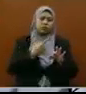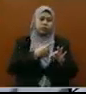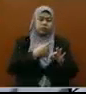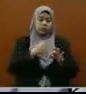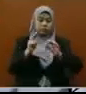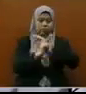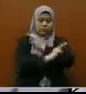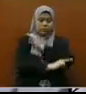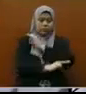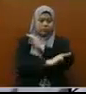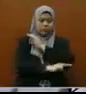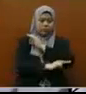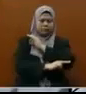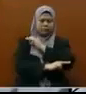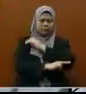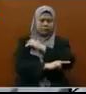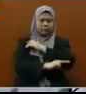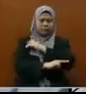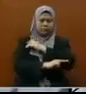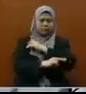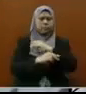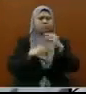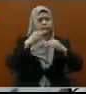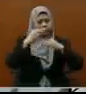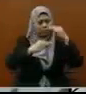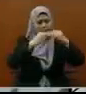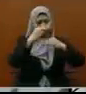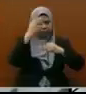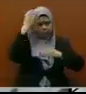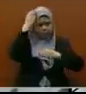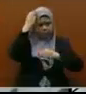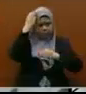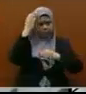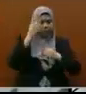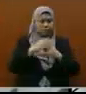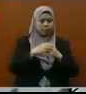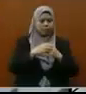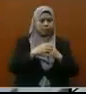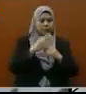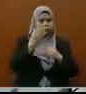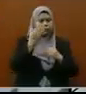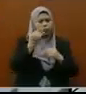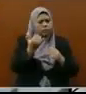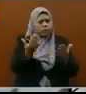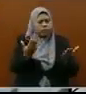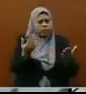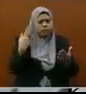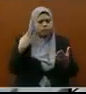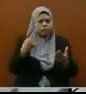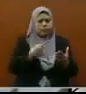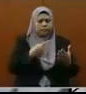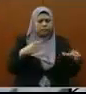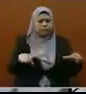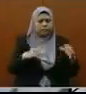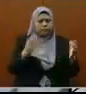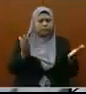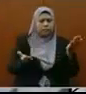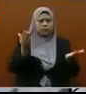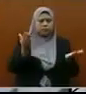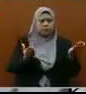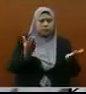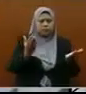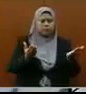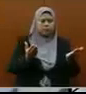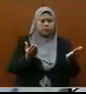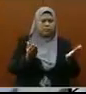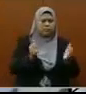negeri yang dikatakan negeri maju, negeri Selangor ini, apa kata kalau kita membuat perbandingan yang lebih baik